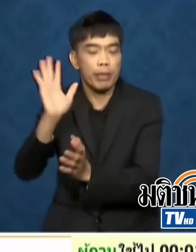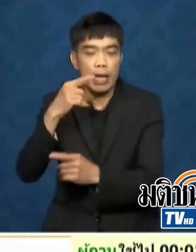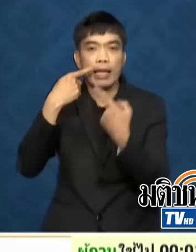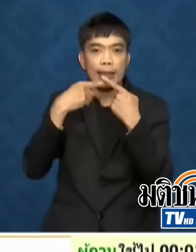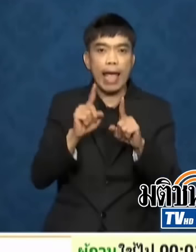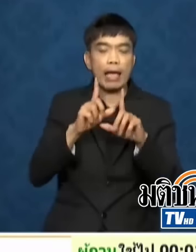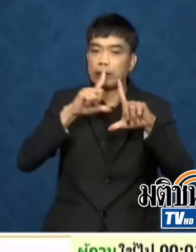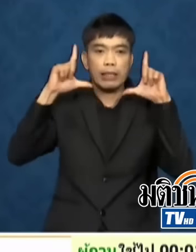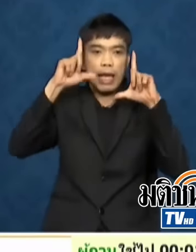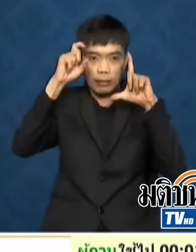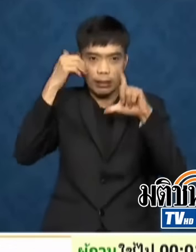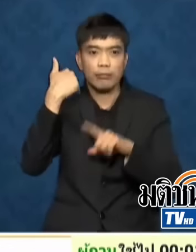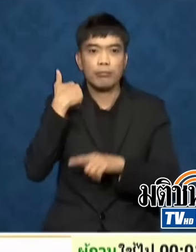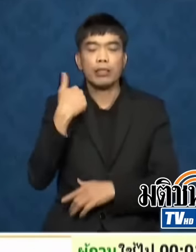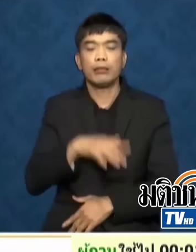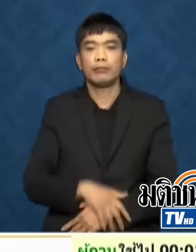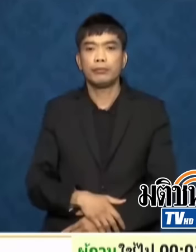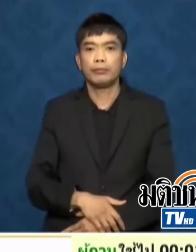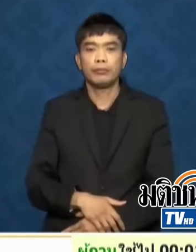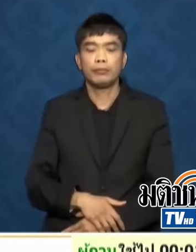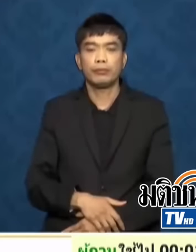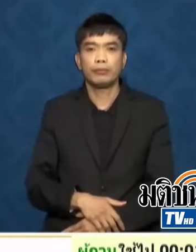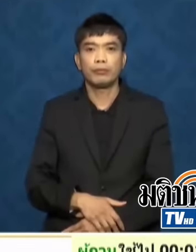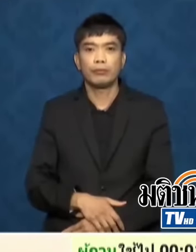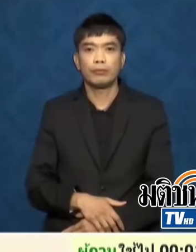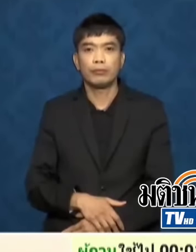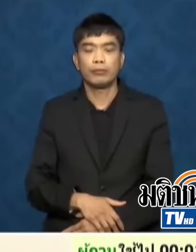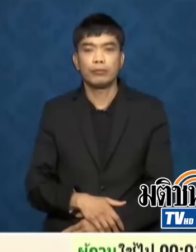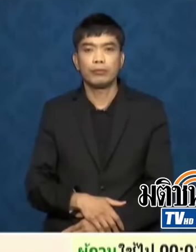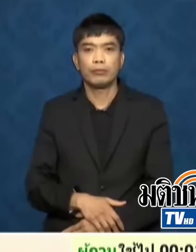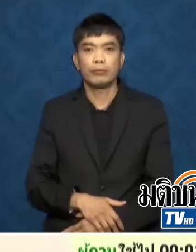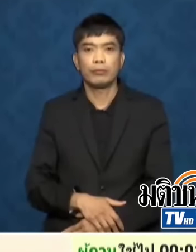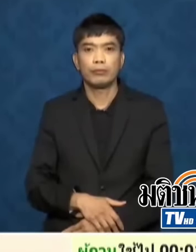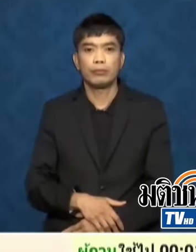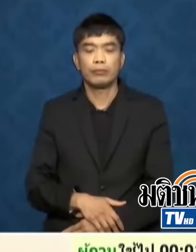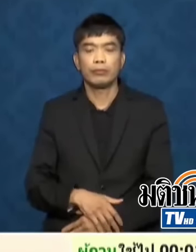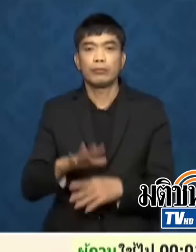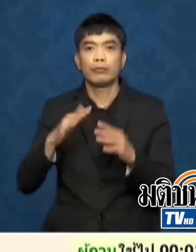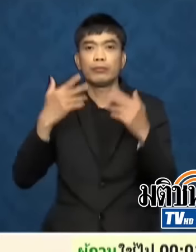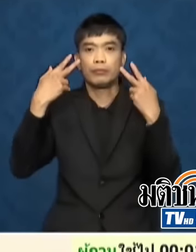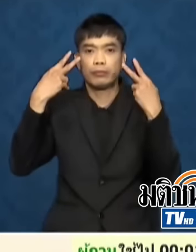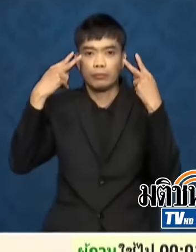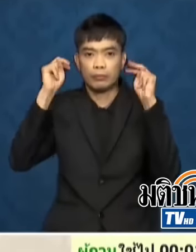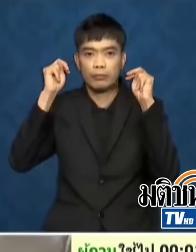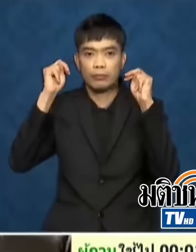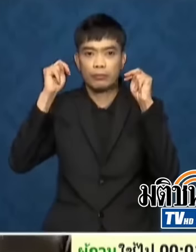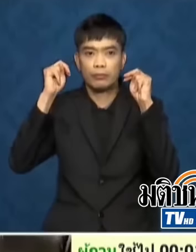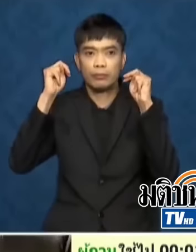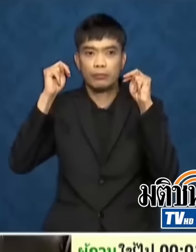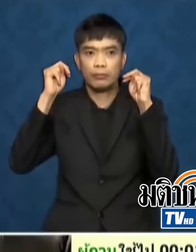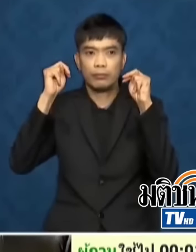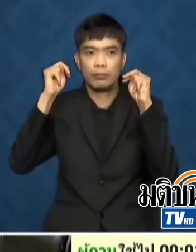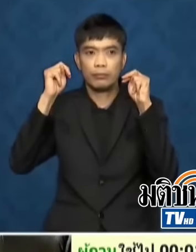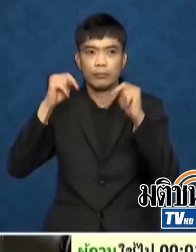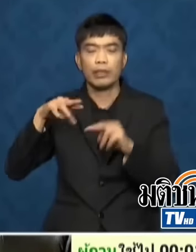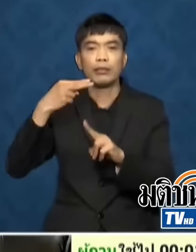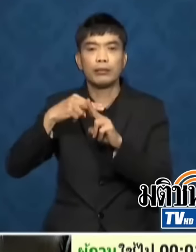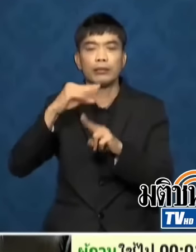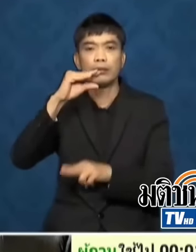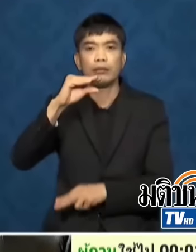ได ้รับทราบครับท่านประธานครับ ครับ ได้ครับครับตามที่ท่านอดีตนายกรัฐมนตรีท่านโทนี่วูดซัมนะครับได้พัก